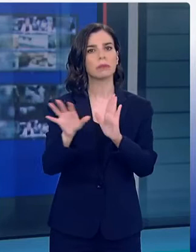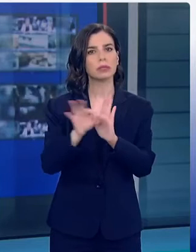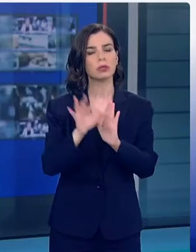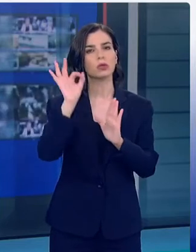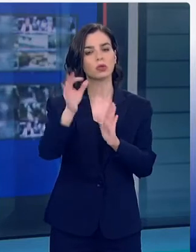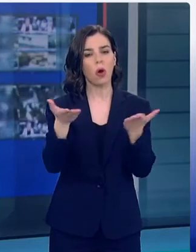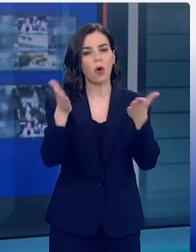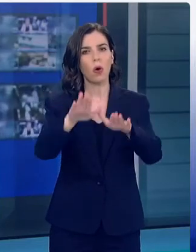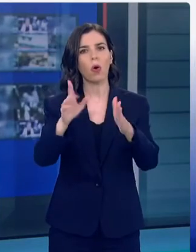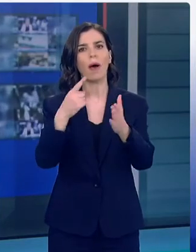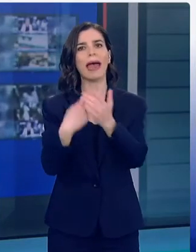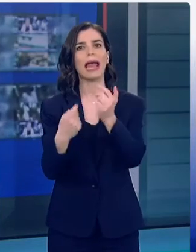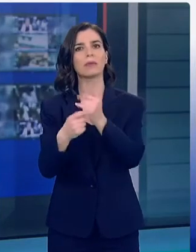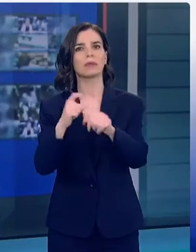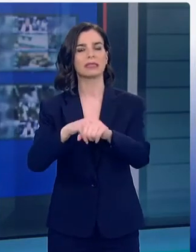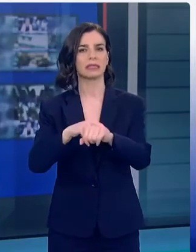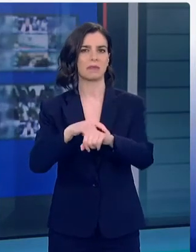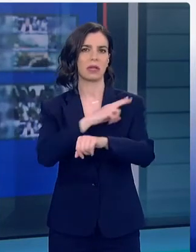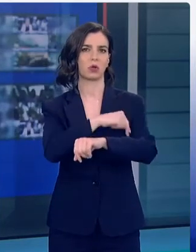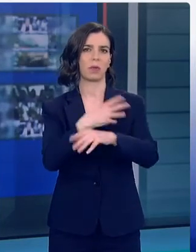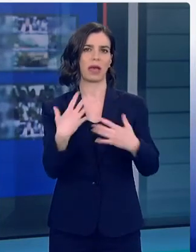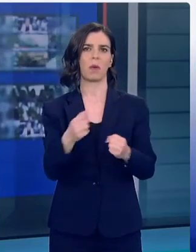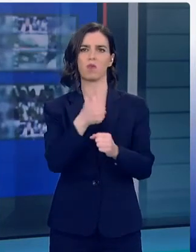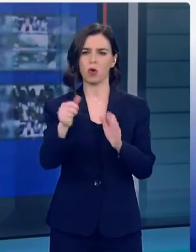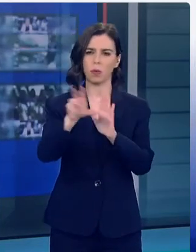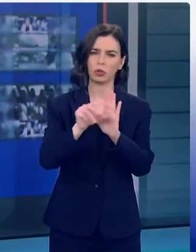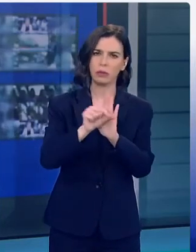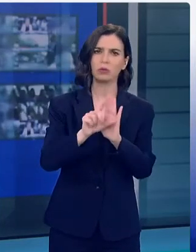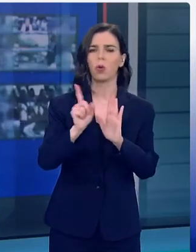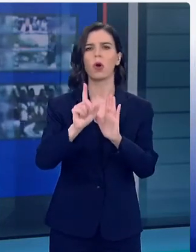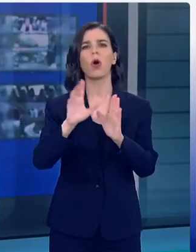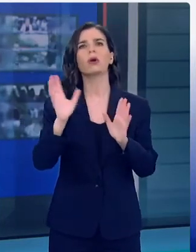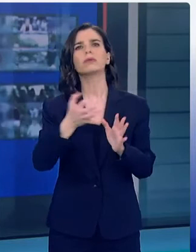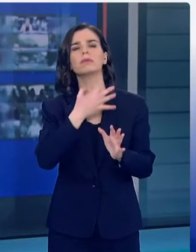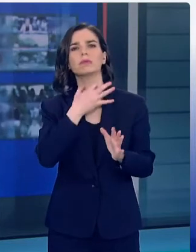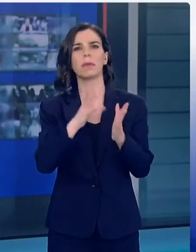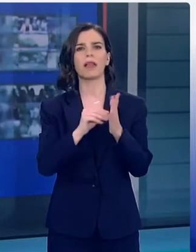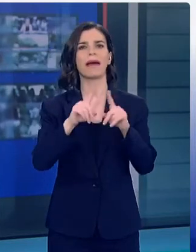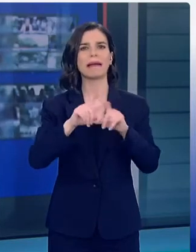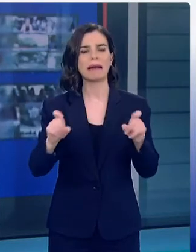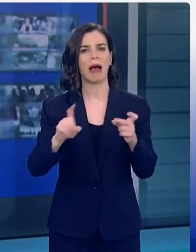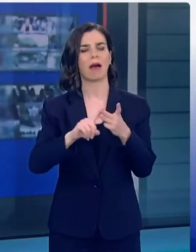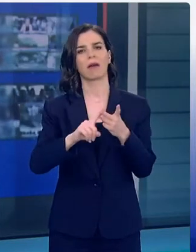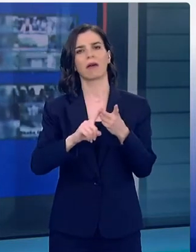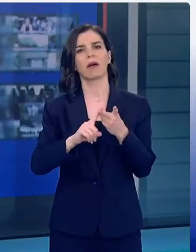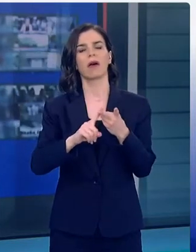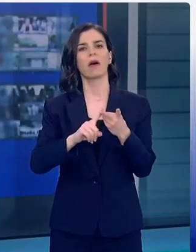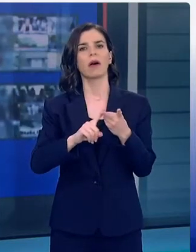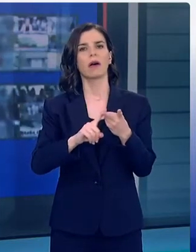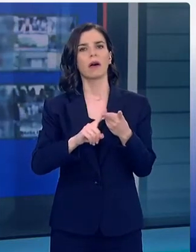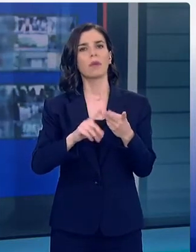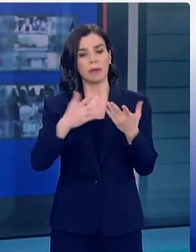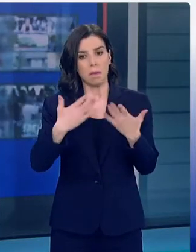να καλύψουμε τις ανάγκες του Εθνικού Σύστημα Υγείας. Όχι μόνο προσλήψεις, αλλά και οτιδήποτε άλλο χρειαστεί, όπως εξοπλισμός ή υλικά, πράγμα το